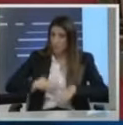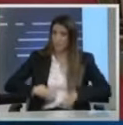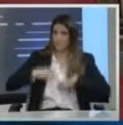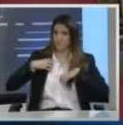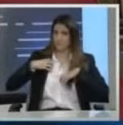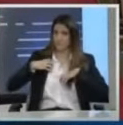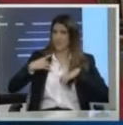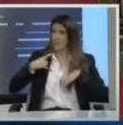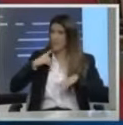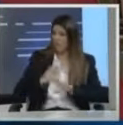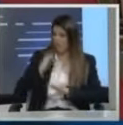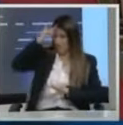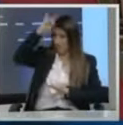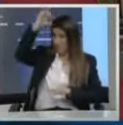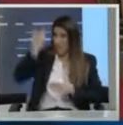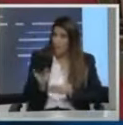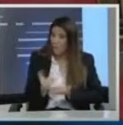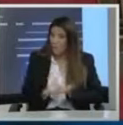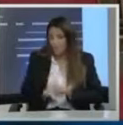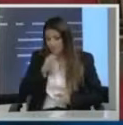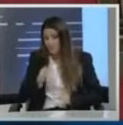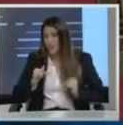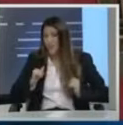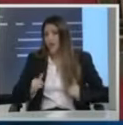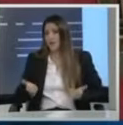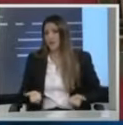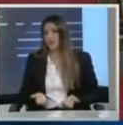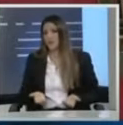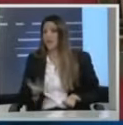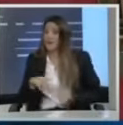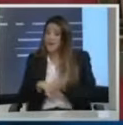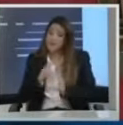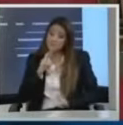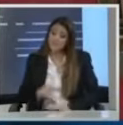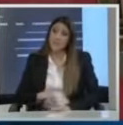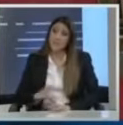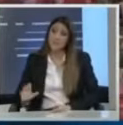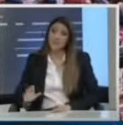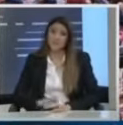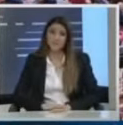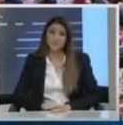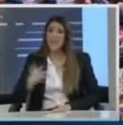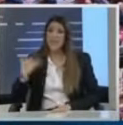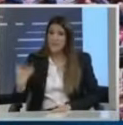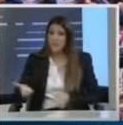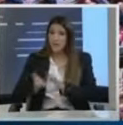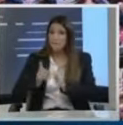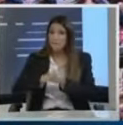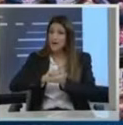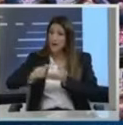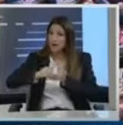εσάς τον διάβολο να λάβει το λόγο. Είναι προφανές. Εάν είναι στα πρακτικά.